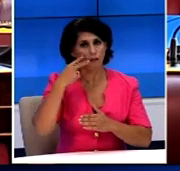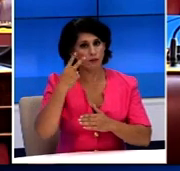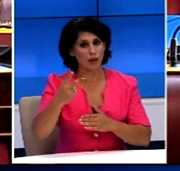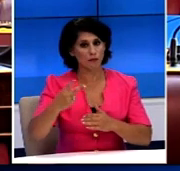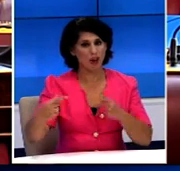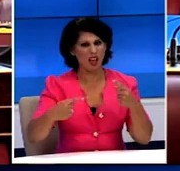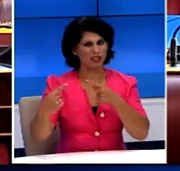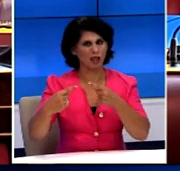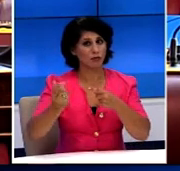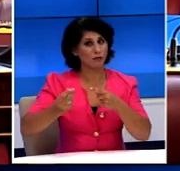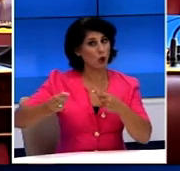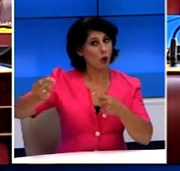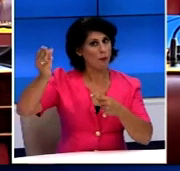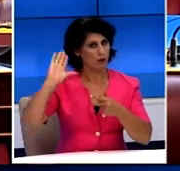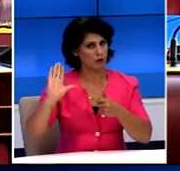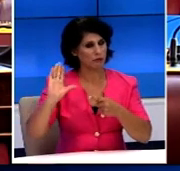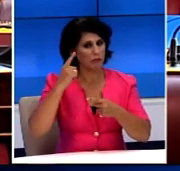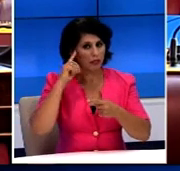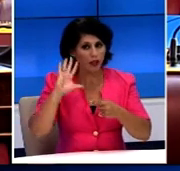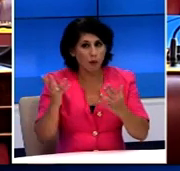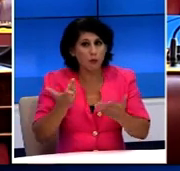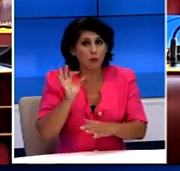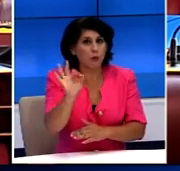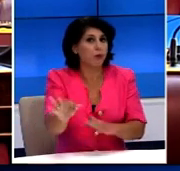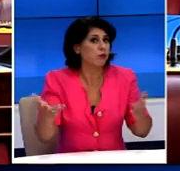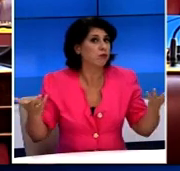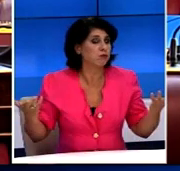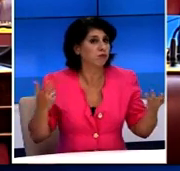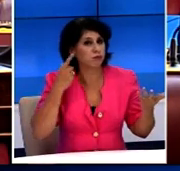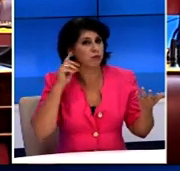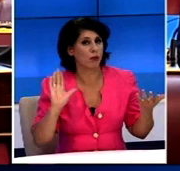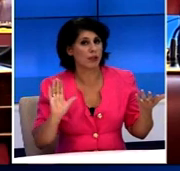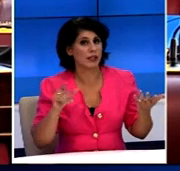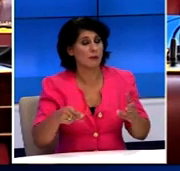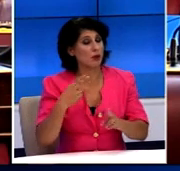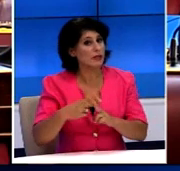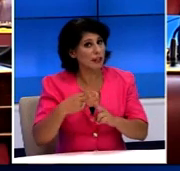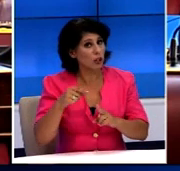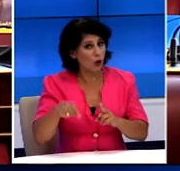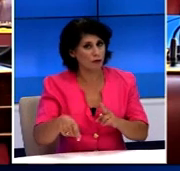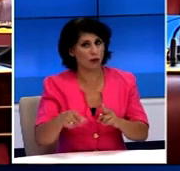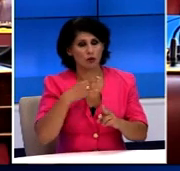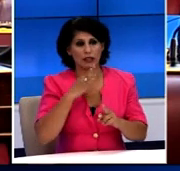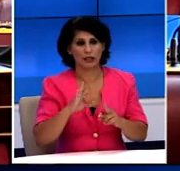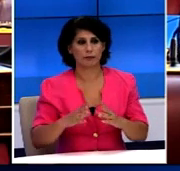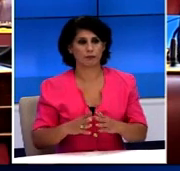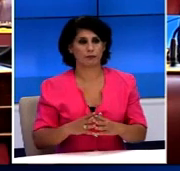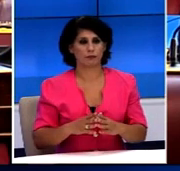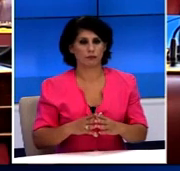την ένταση με απρόβλεπτες διαστάσεις. Και είναι κρίσιμο αυτό, διότι